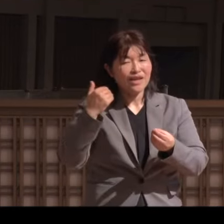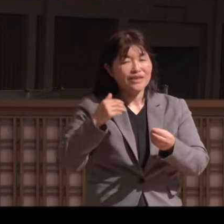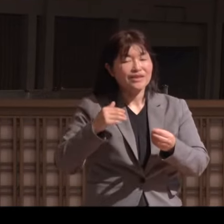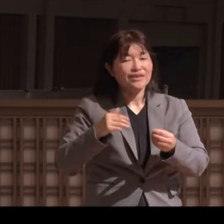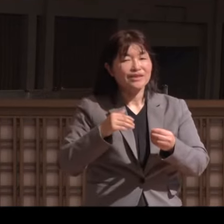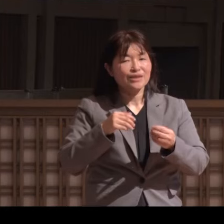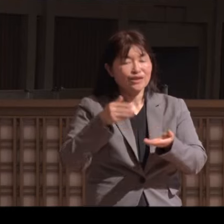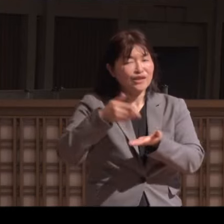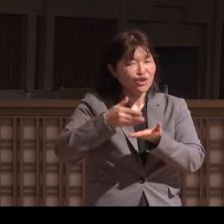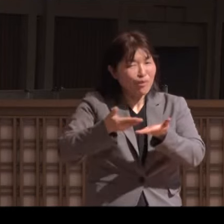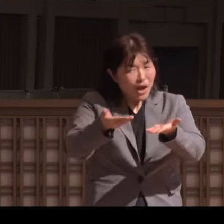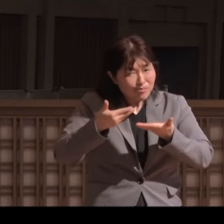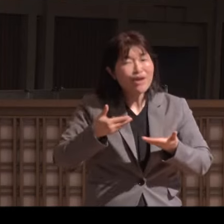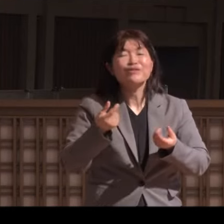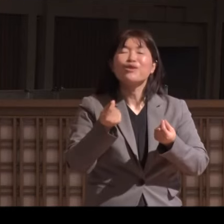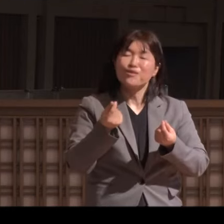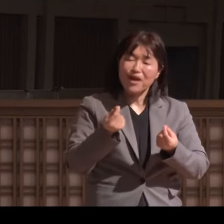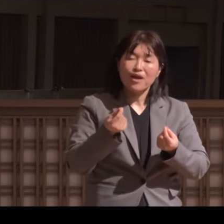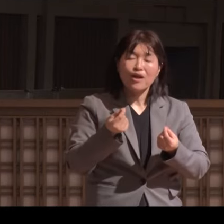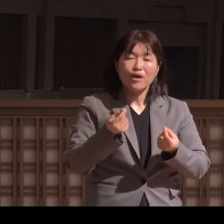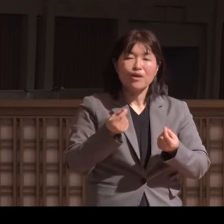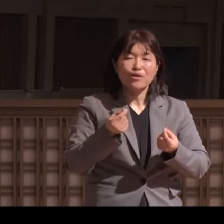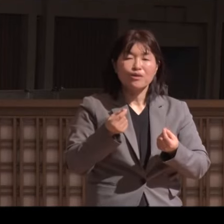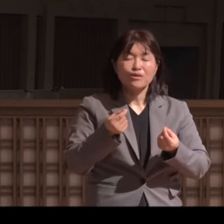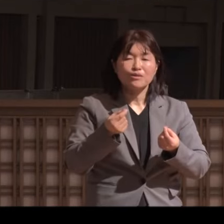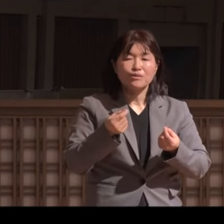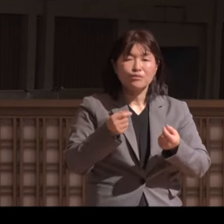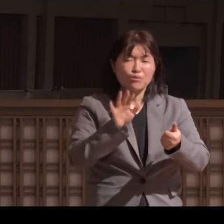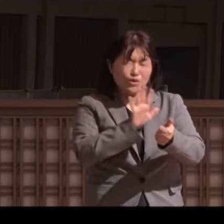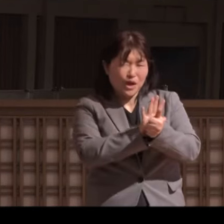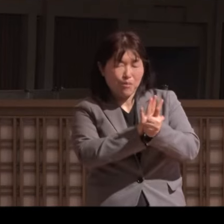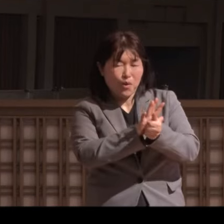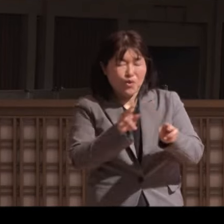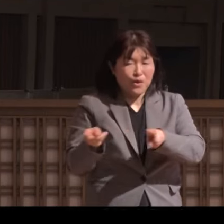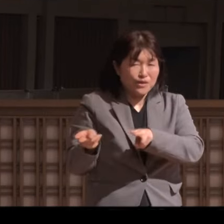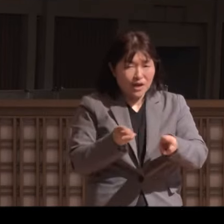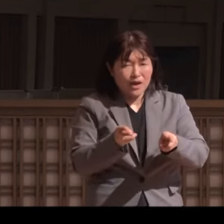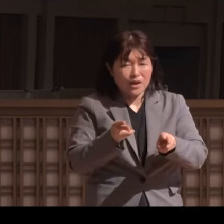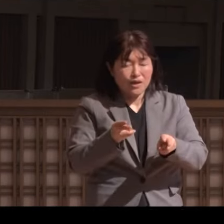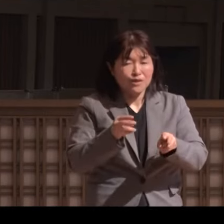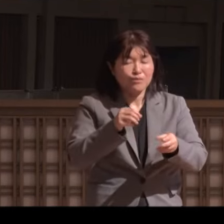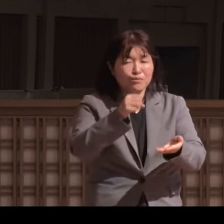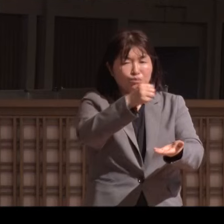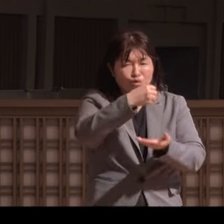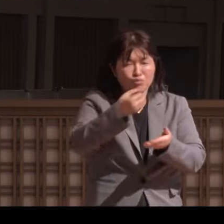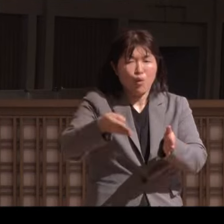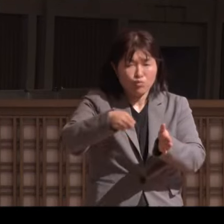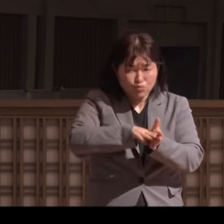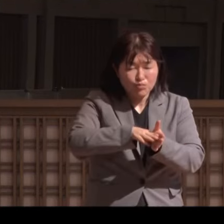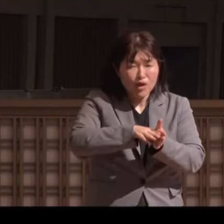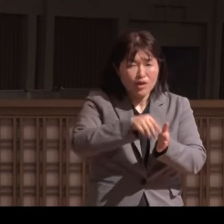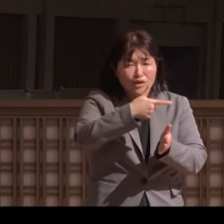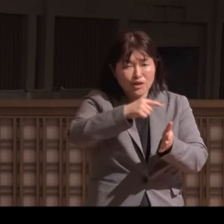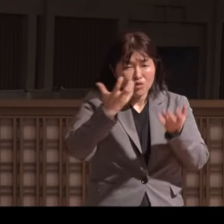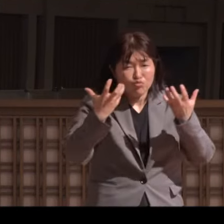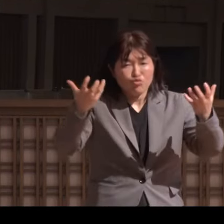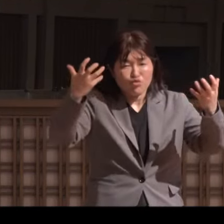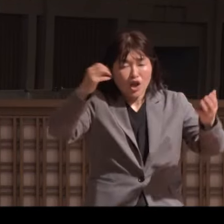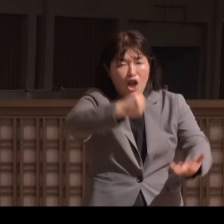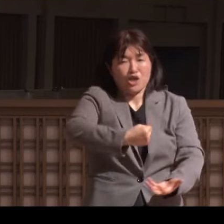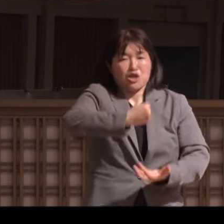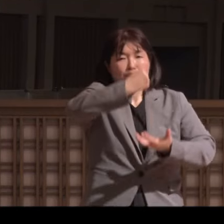話をしていただきましたしすごいもうサポート体制これもう財源も含めてですよめちゃくちゃ豊かに